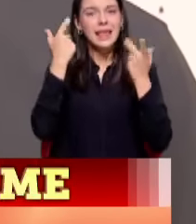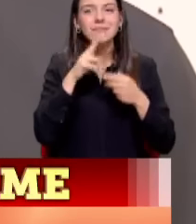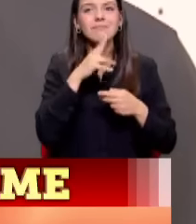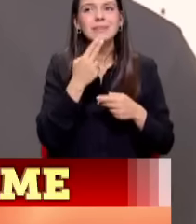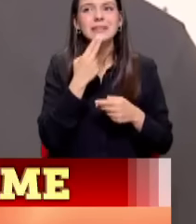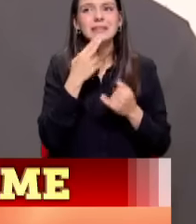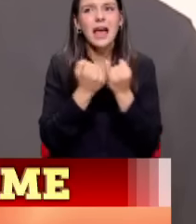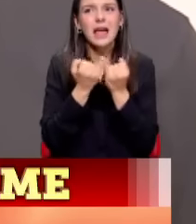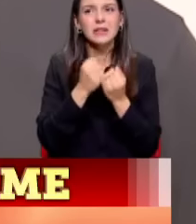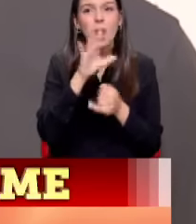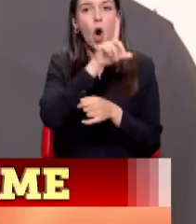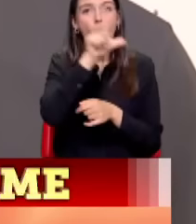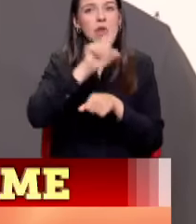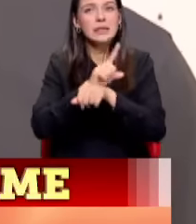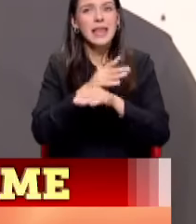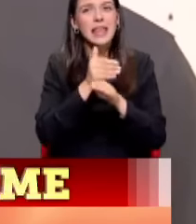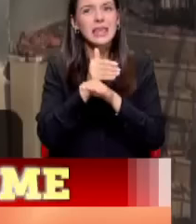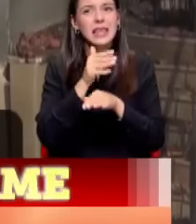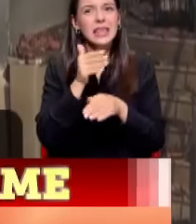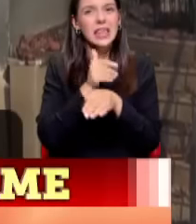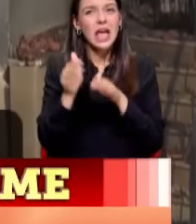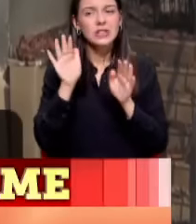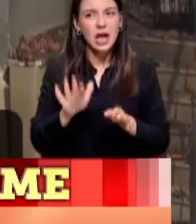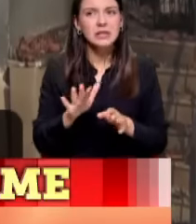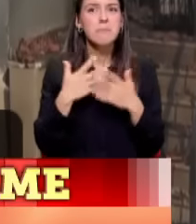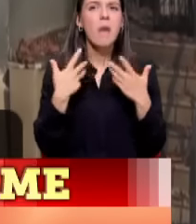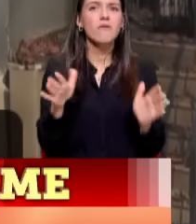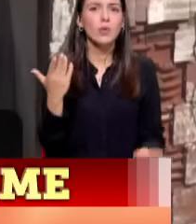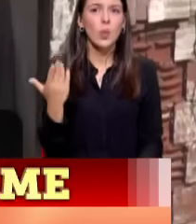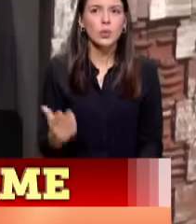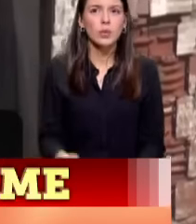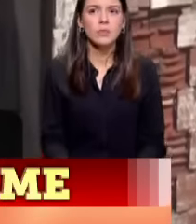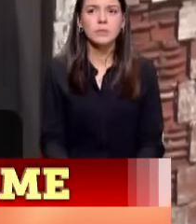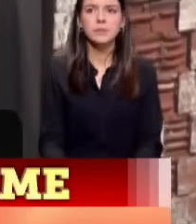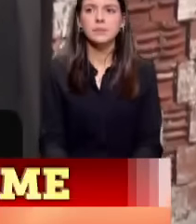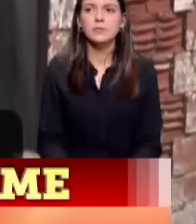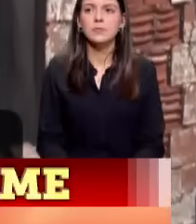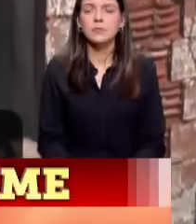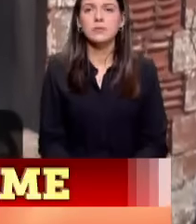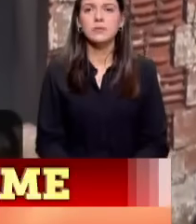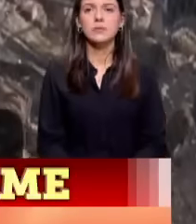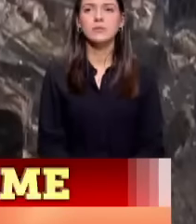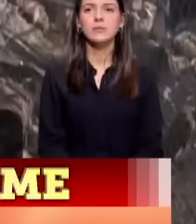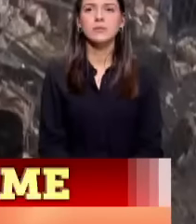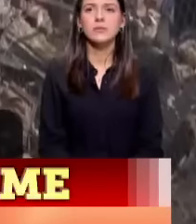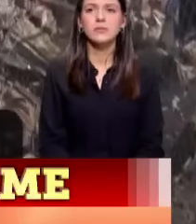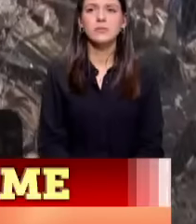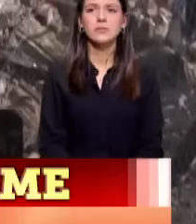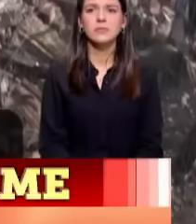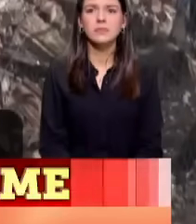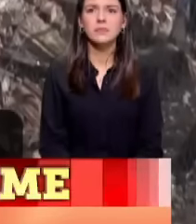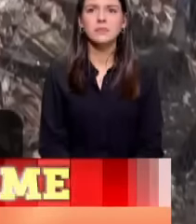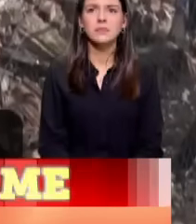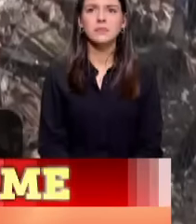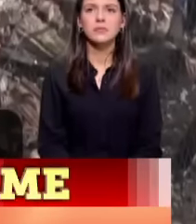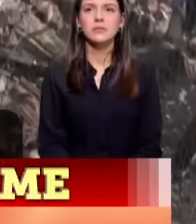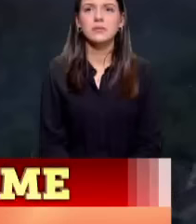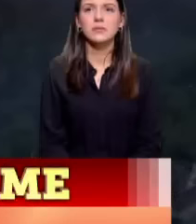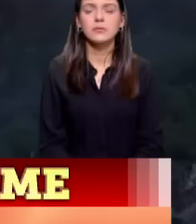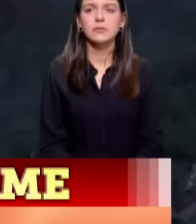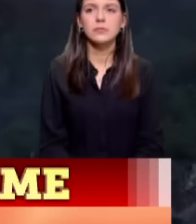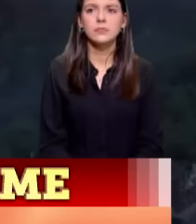daha geç kalsam tamamıyla kül oluyorlardı. İki ev, bu oğlumun evi yukarıda da benim evim. Bir iğne çıkartmadı. Perişan